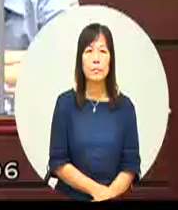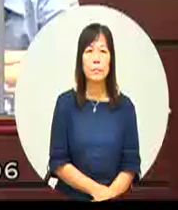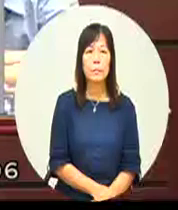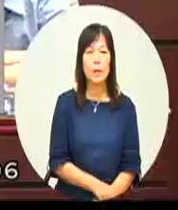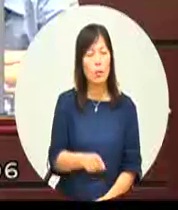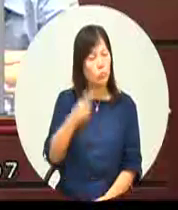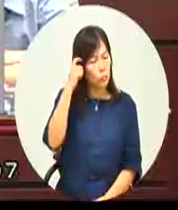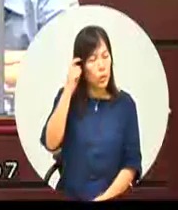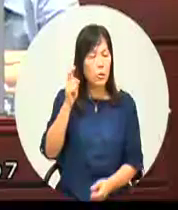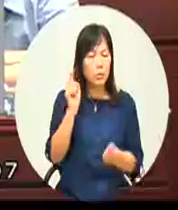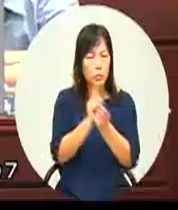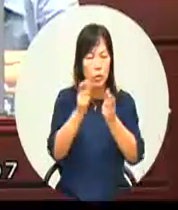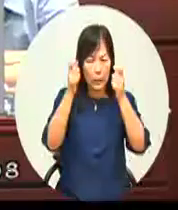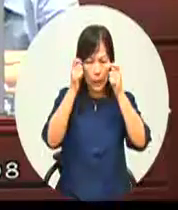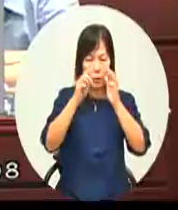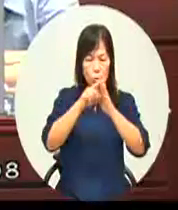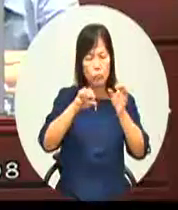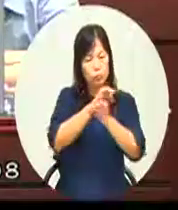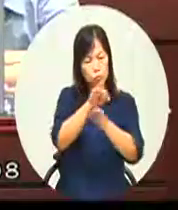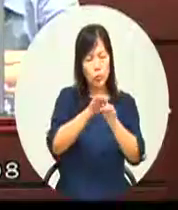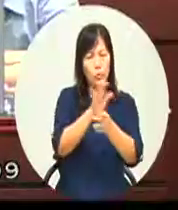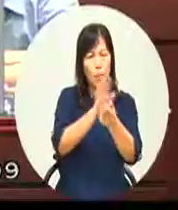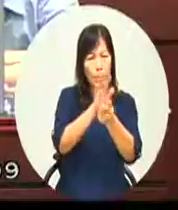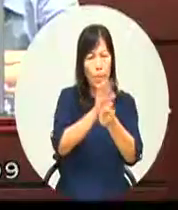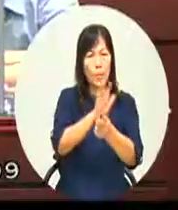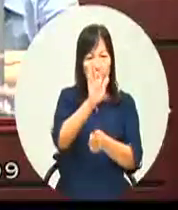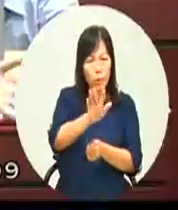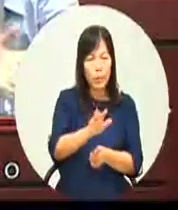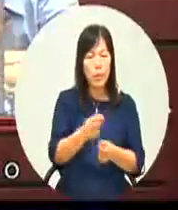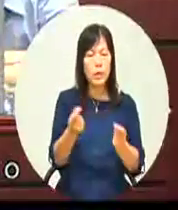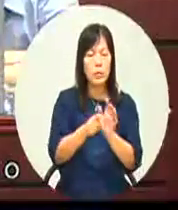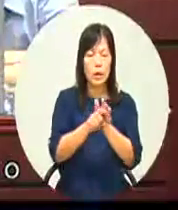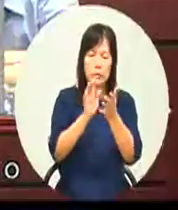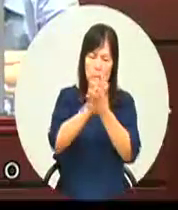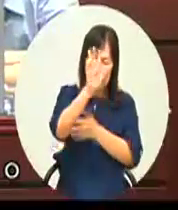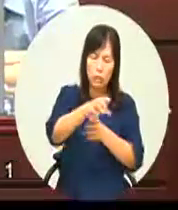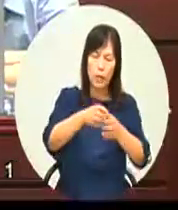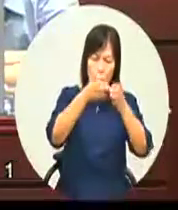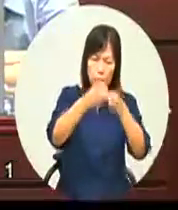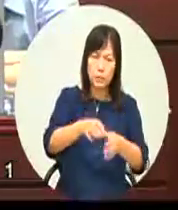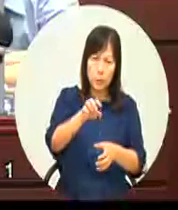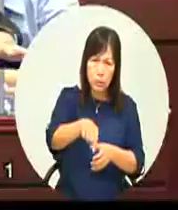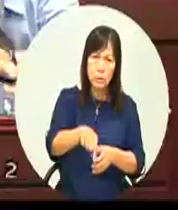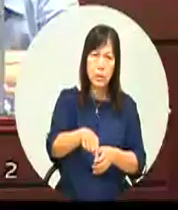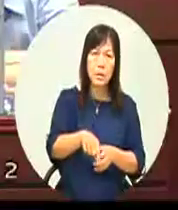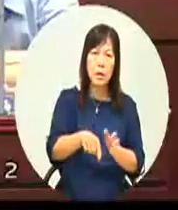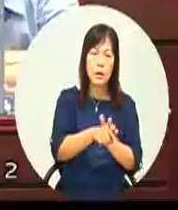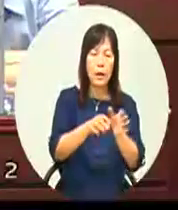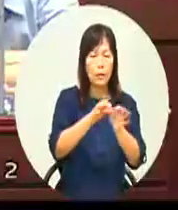个我想是对高雄的经济来得好，包含他到时候来这边所营运的这个系统所需